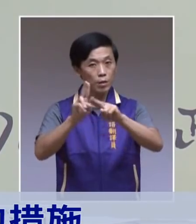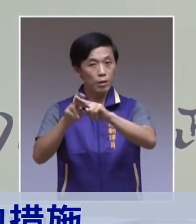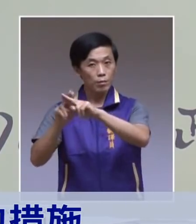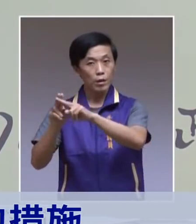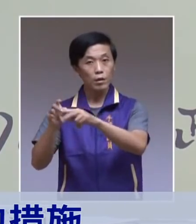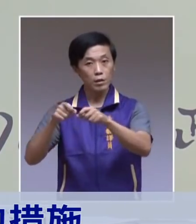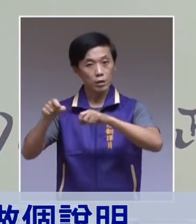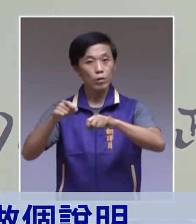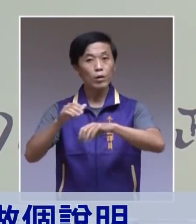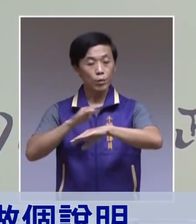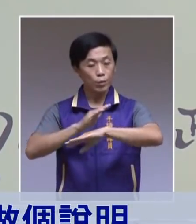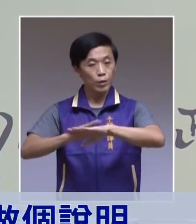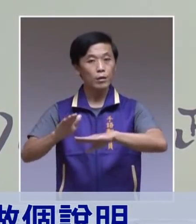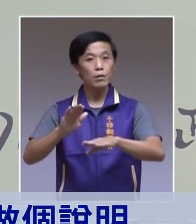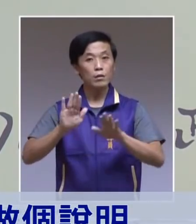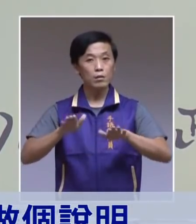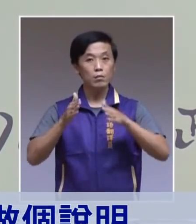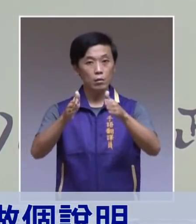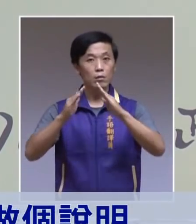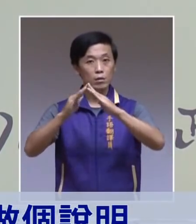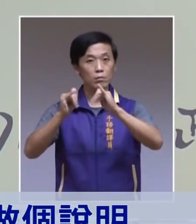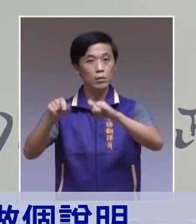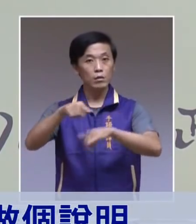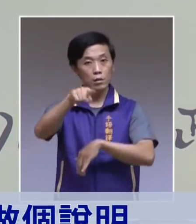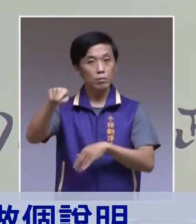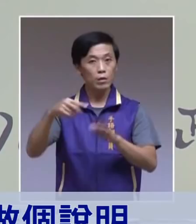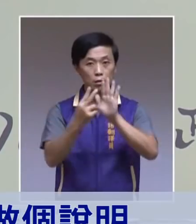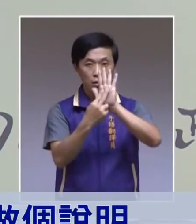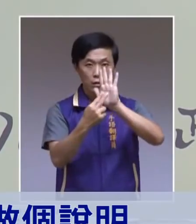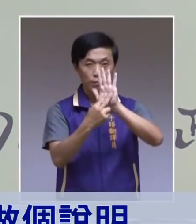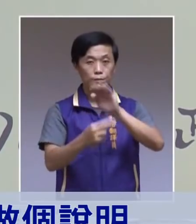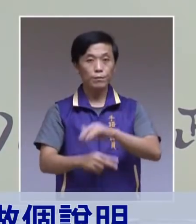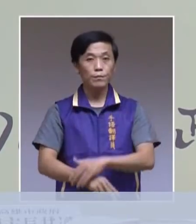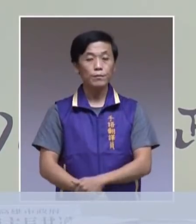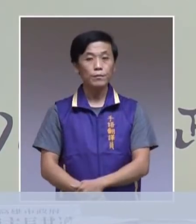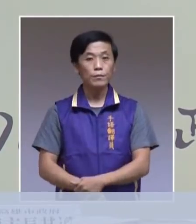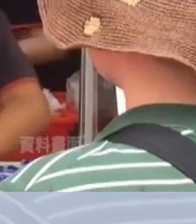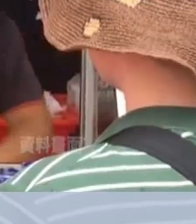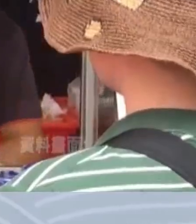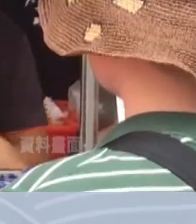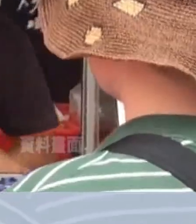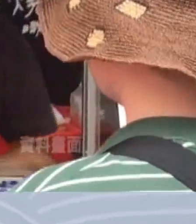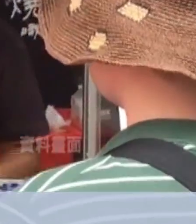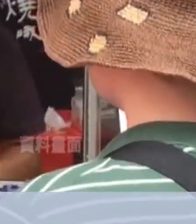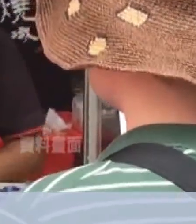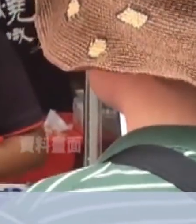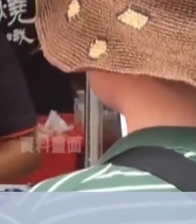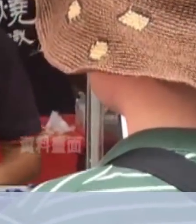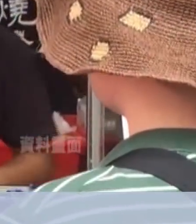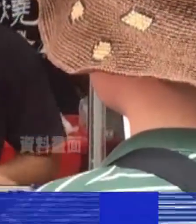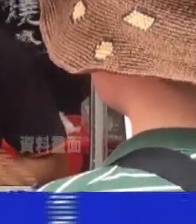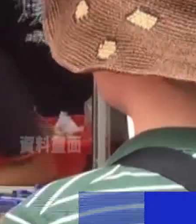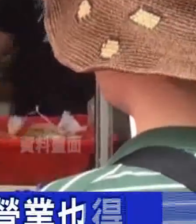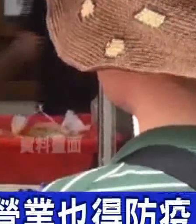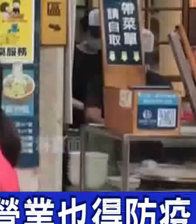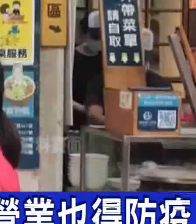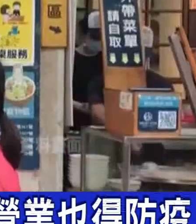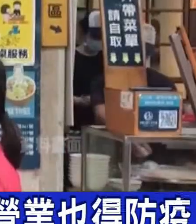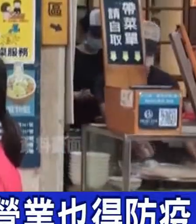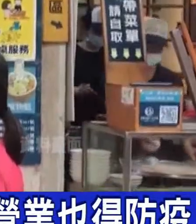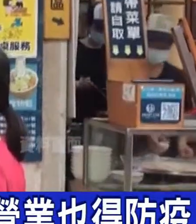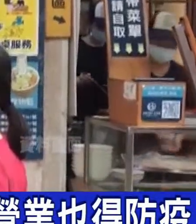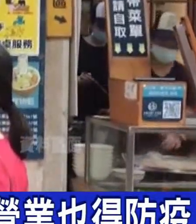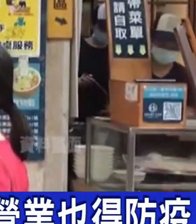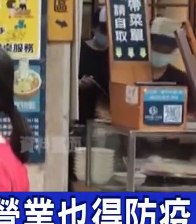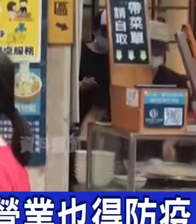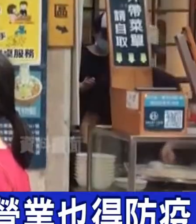啊，所以在这里跟市民朋友做个说明啊，真的是很抱歉。 餐饮业者空欢喜一场，陈其迈两度